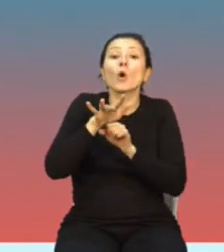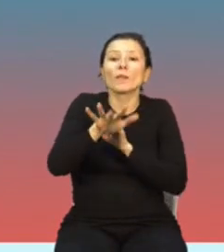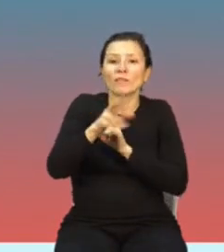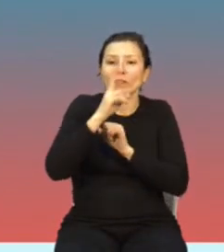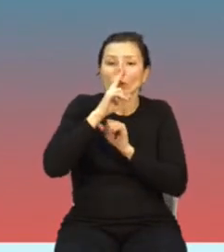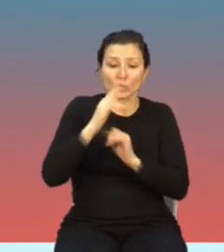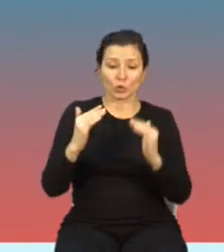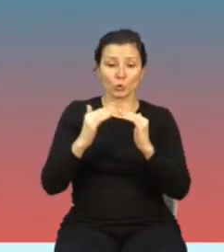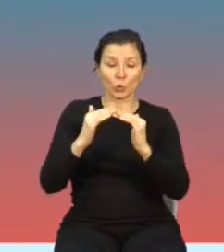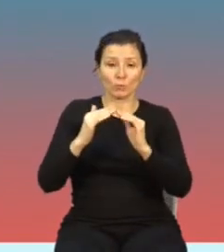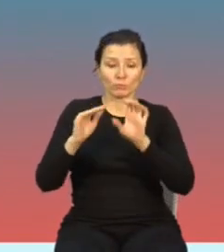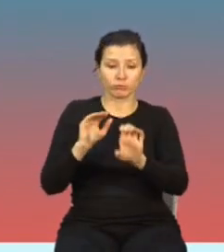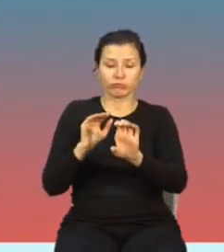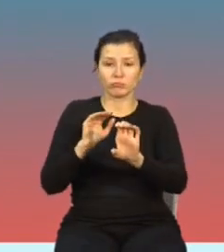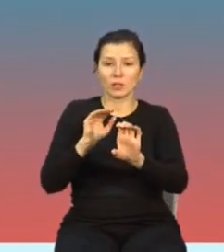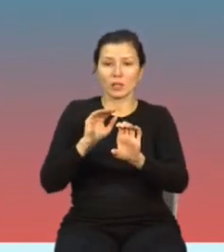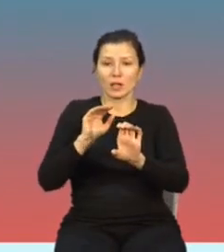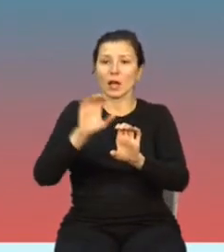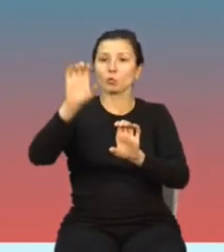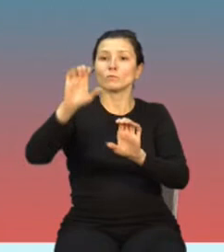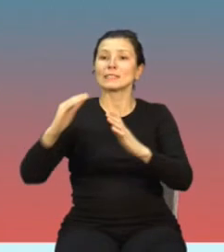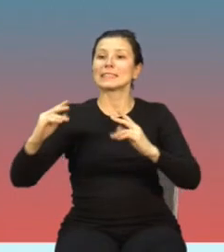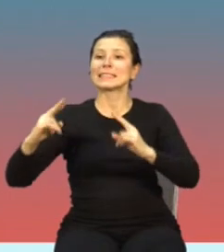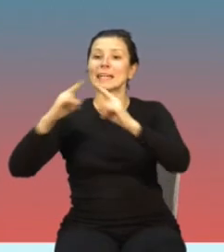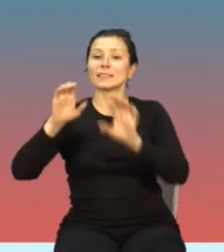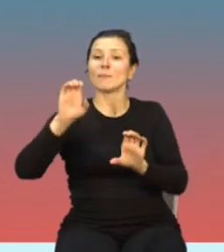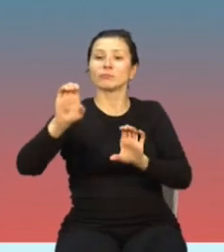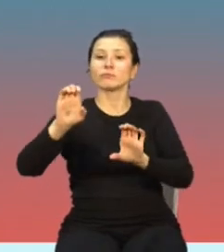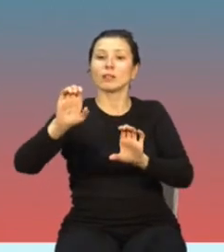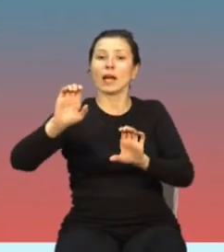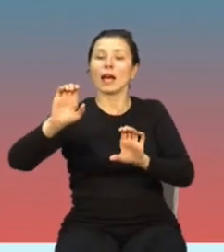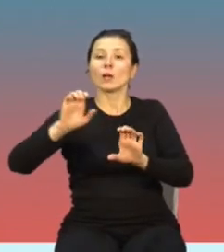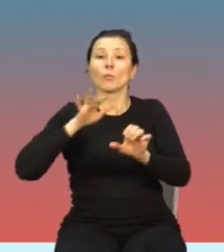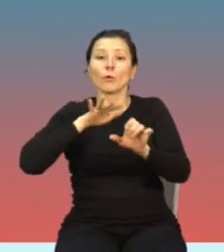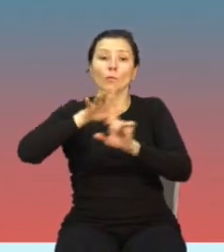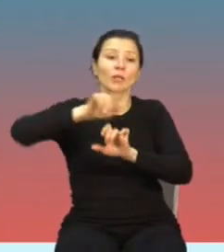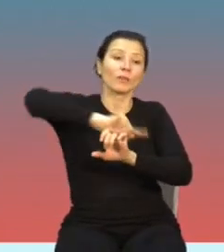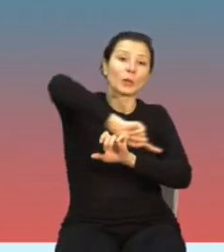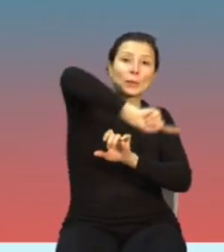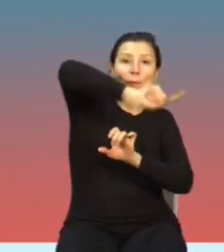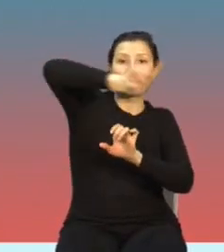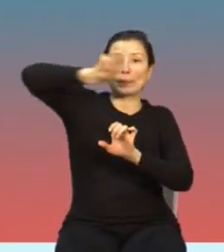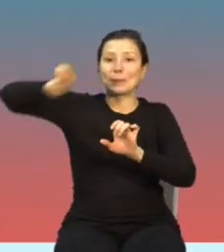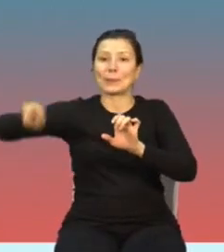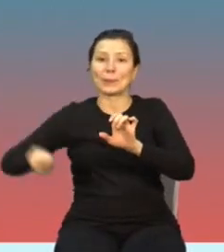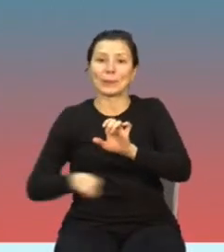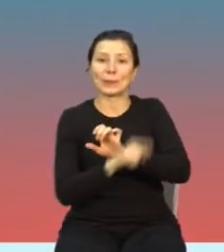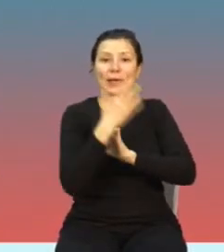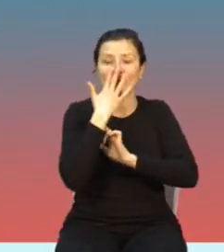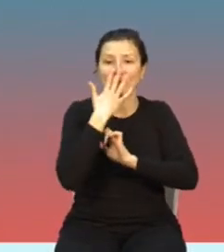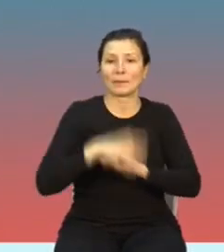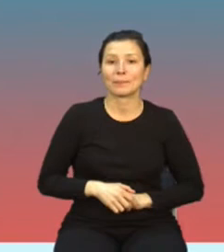sama, czyli użytkownik wprowadza swój adres, jakikolwiek adres, następnie nie tylko